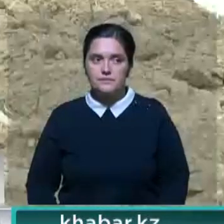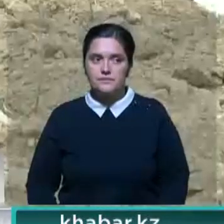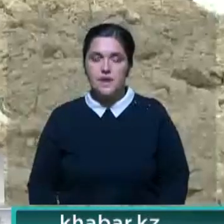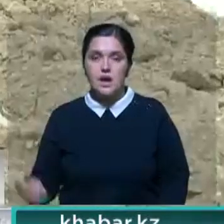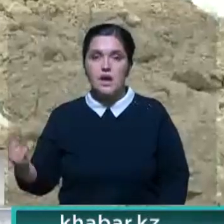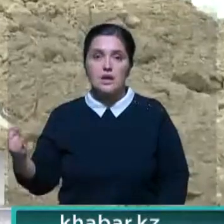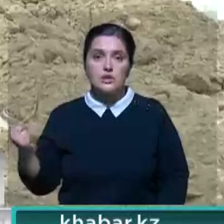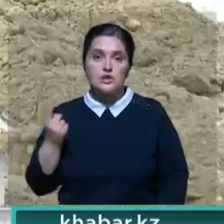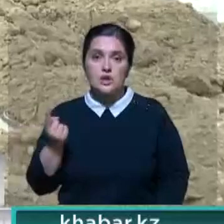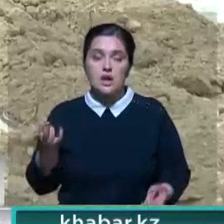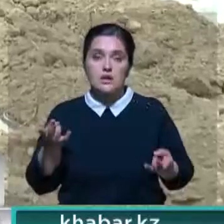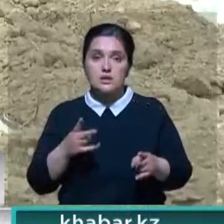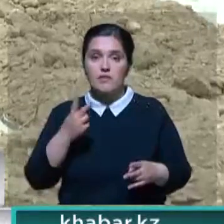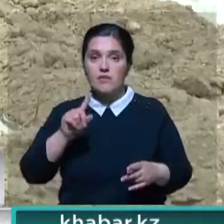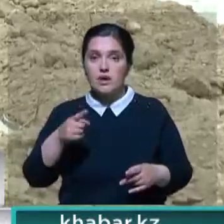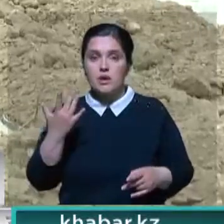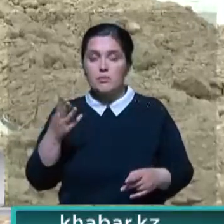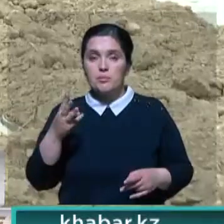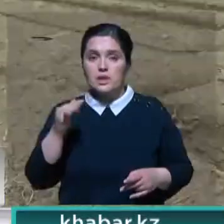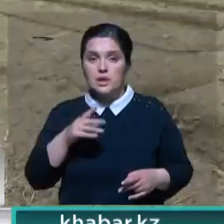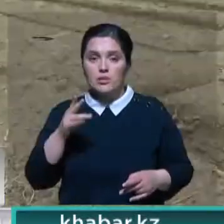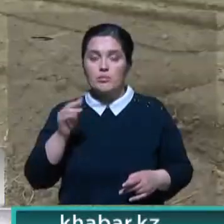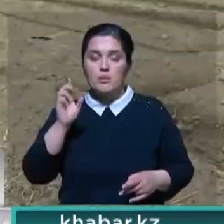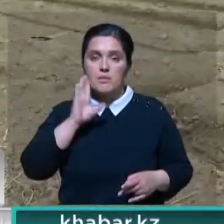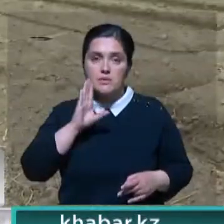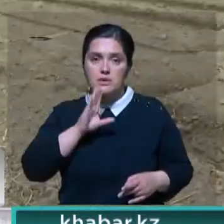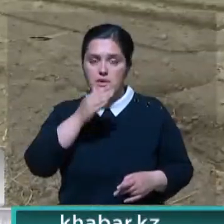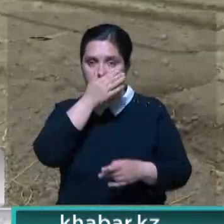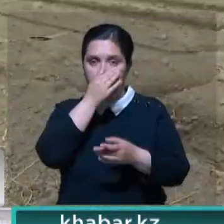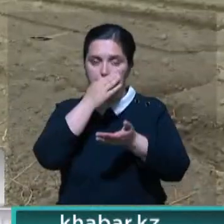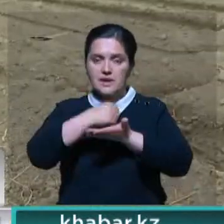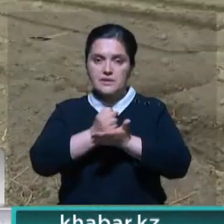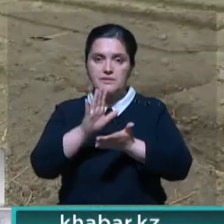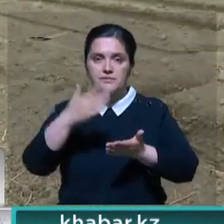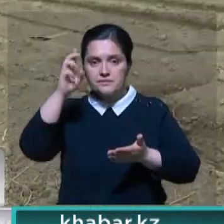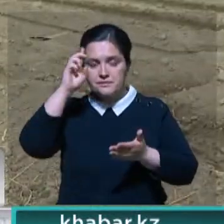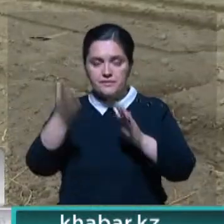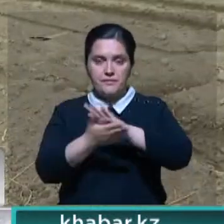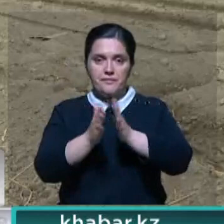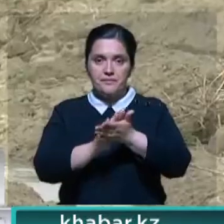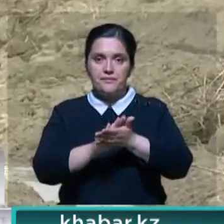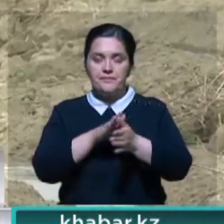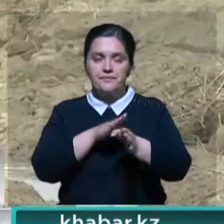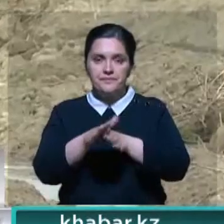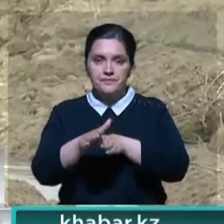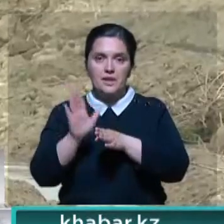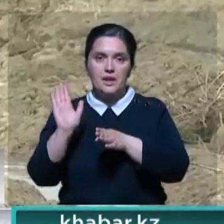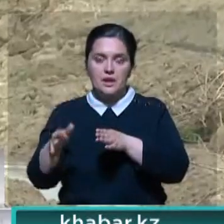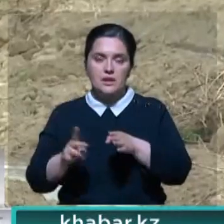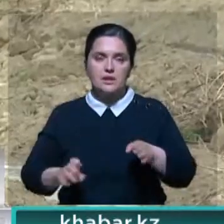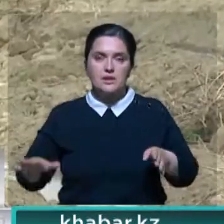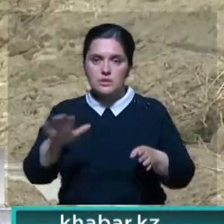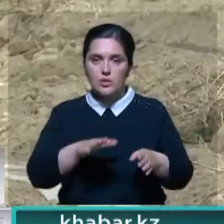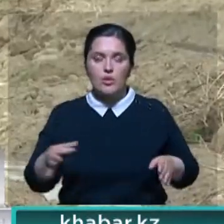Ожидается, что оставшиеся 2,5 миллиарда кубометров воды, утвержденные на межгосударственном уровне, в полном объеме поступят на